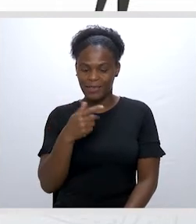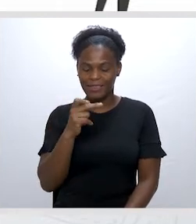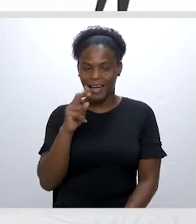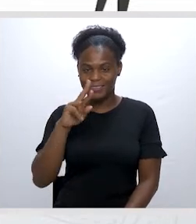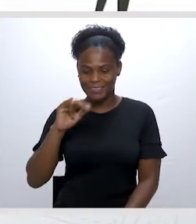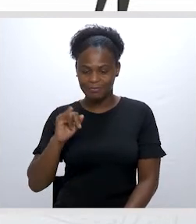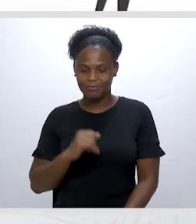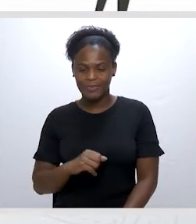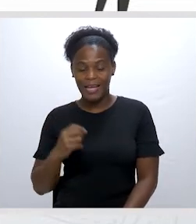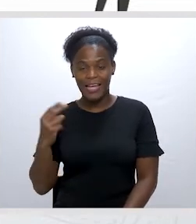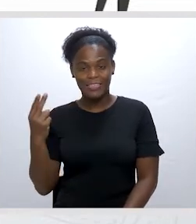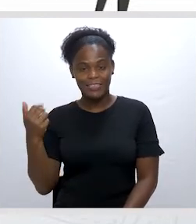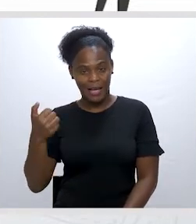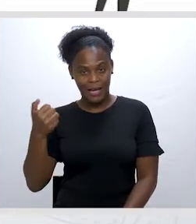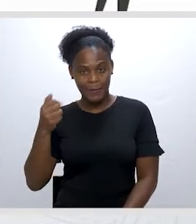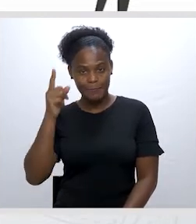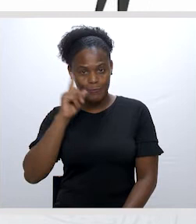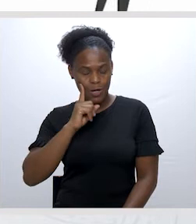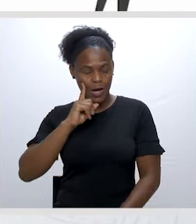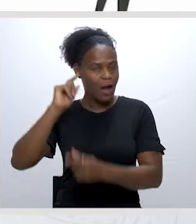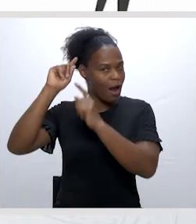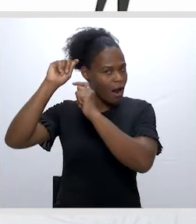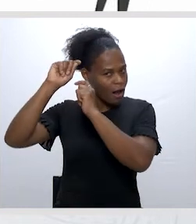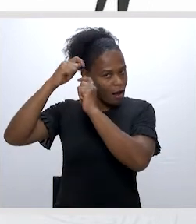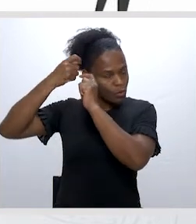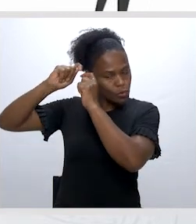Une coiffeuse.